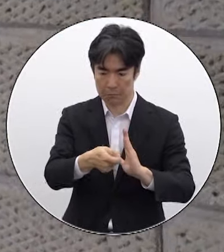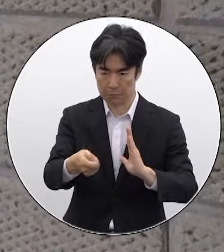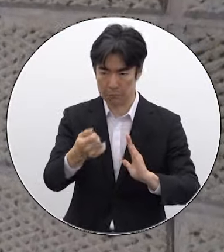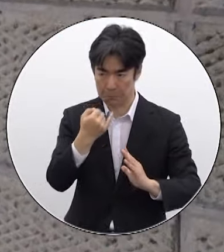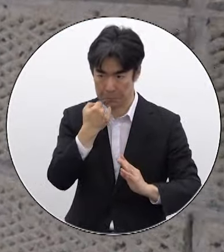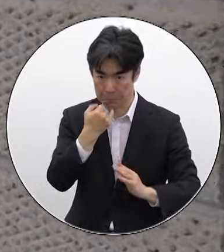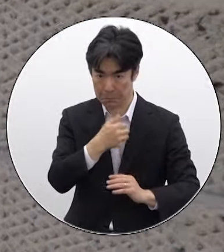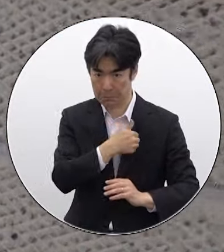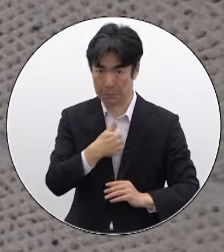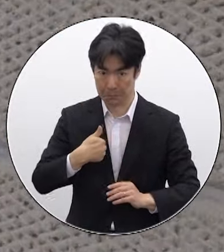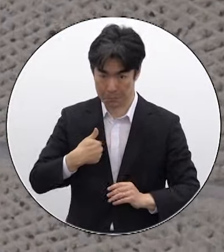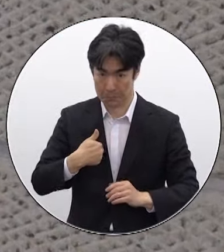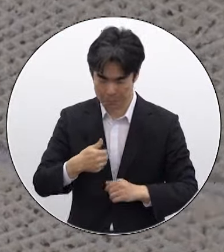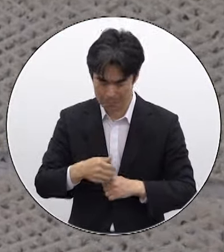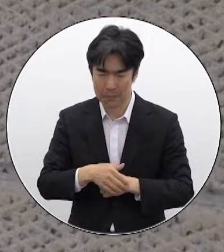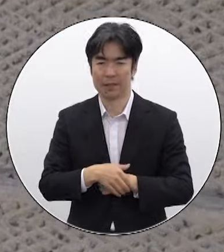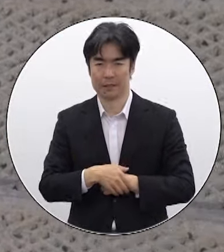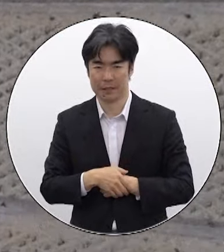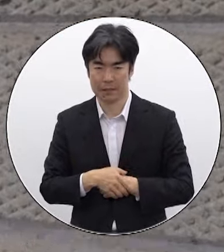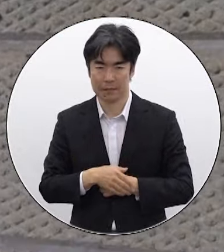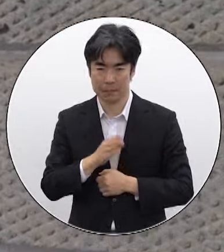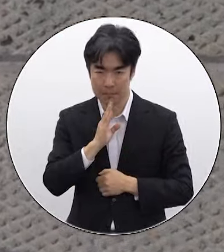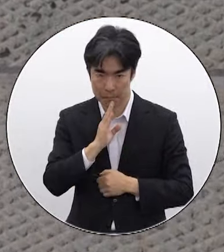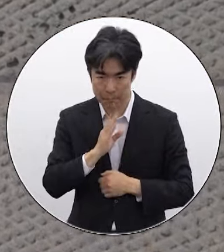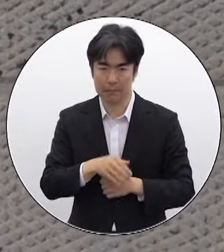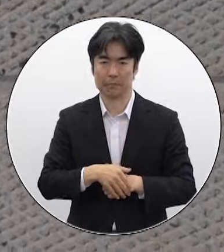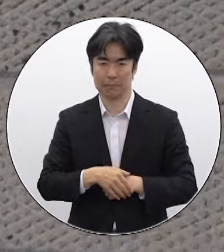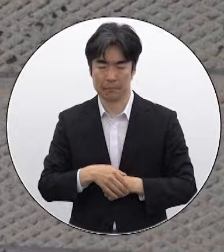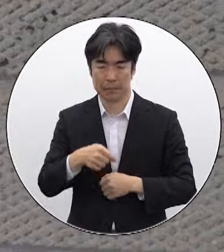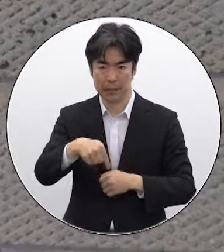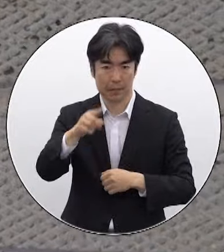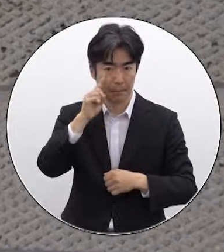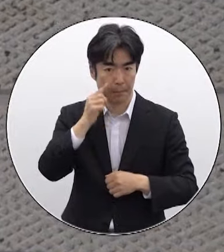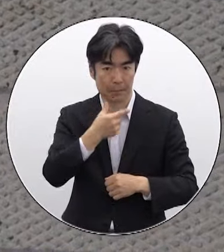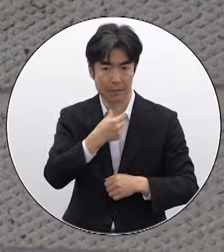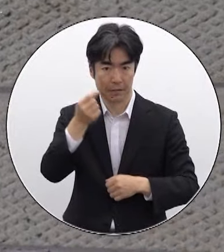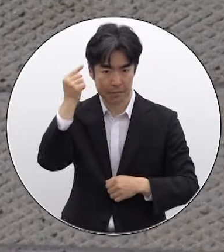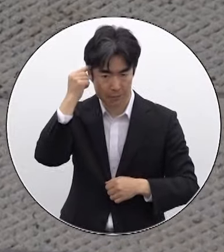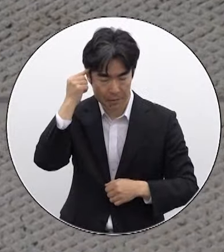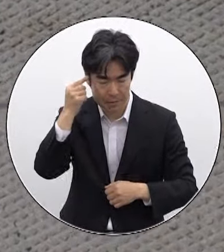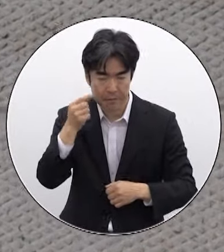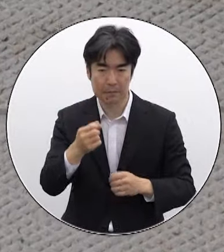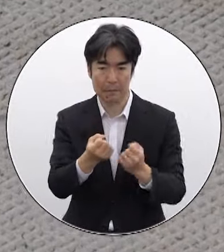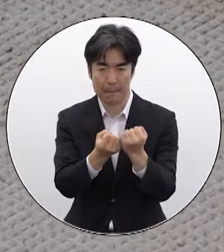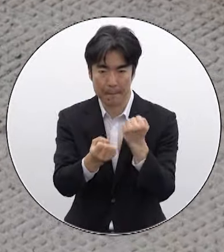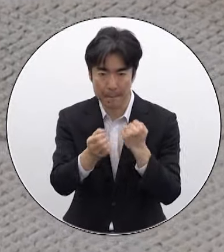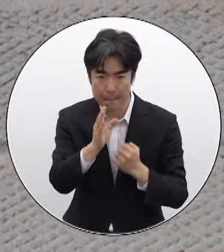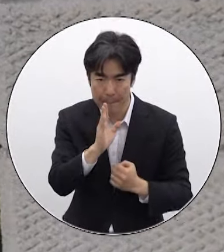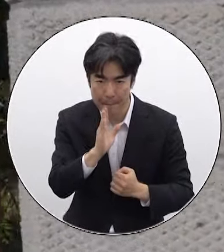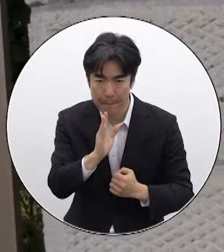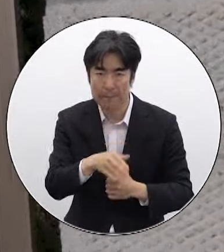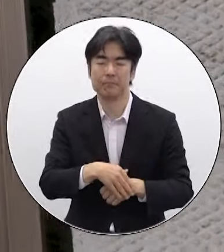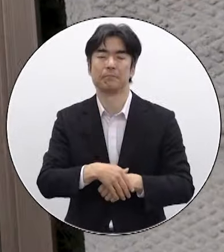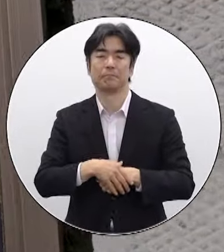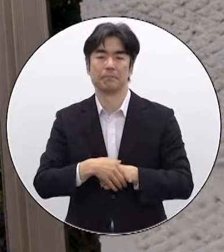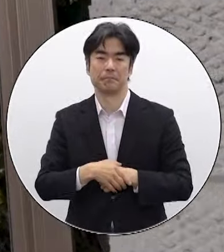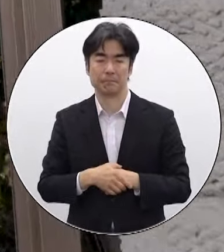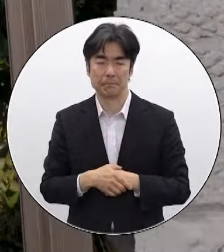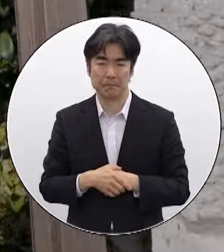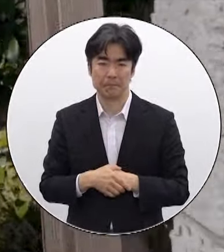開けていいのかな。ちょっと行ってみたいと思います。お邪魔します。